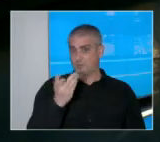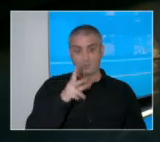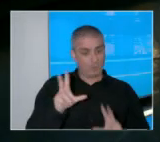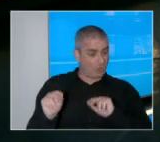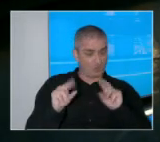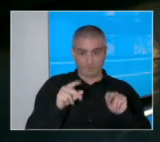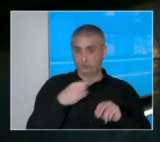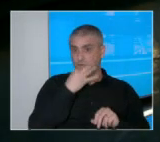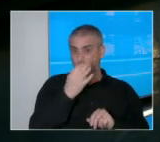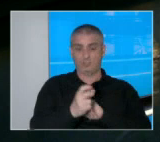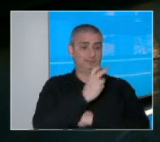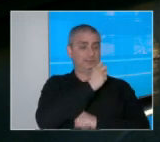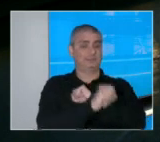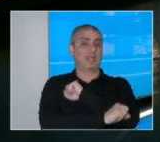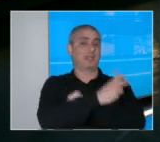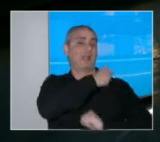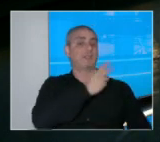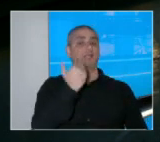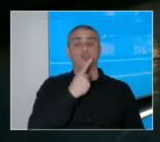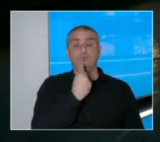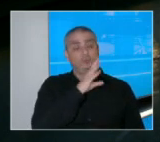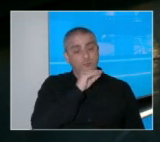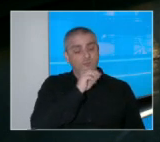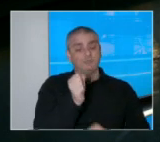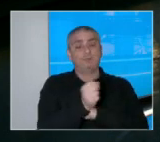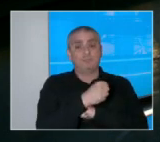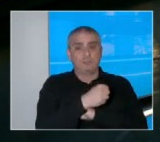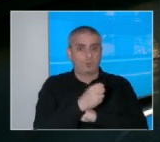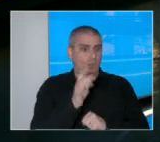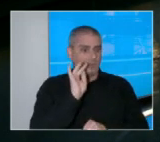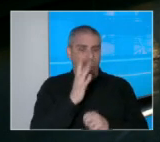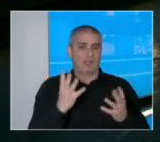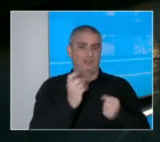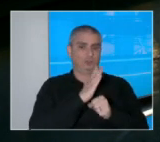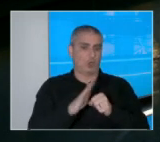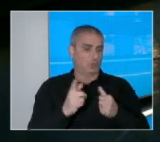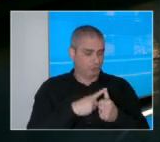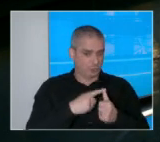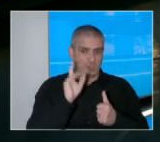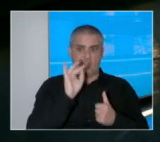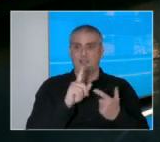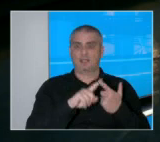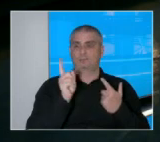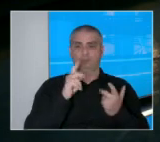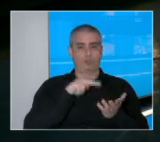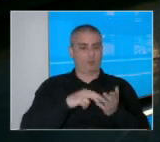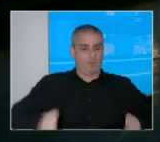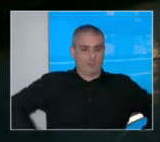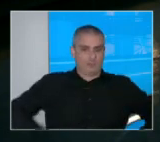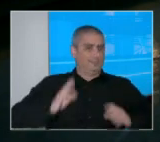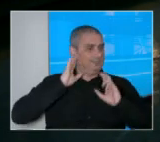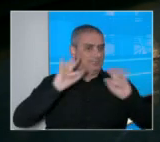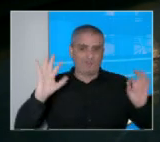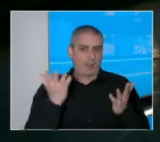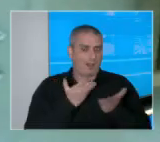מידה, כשאתה נשאל כסגן רמטכ"ל לשעבר, על מישהי שמדברת בזלזול כזה, כלפי ניצולות שואה, כלפי מי שעומד בצפירה,